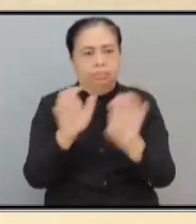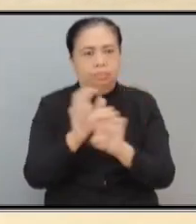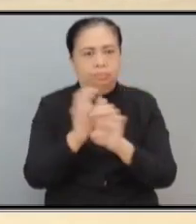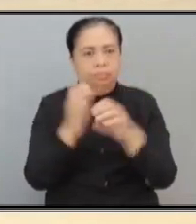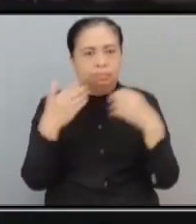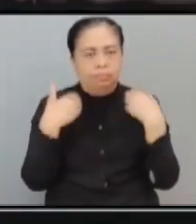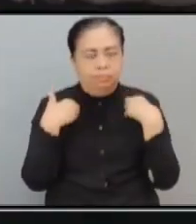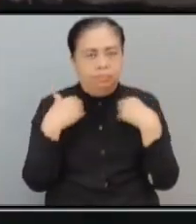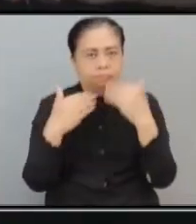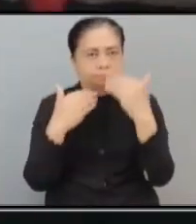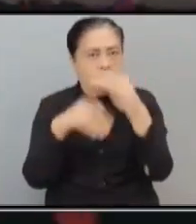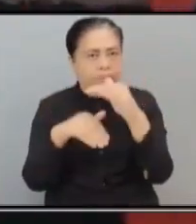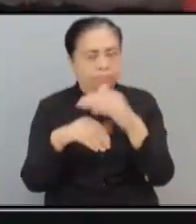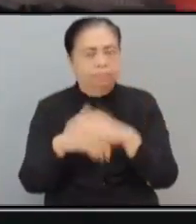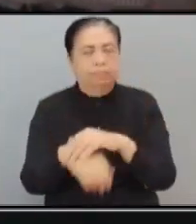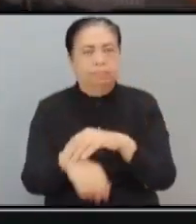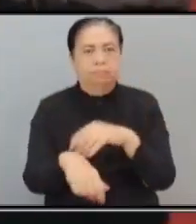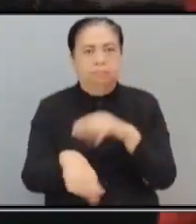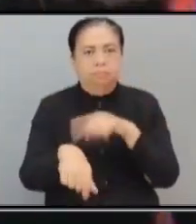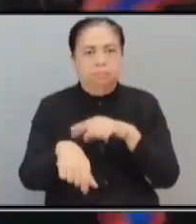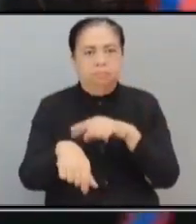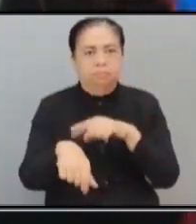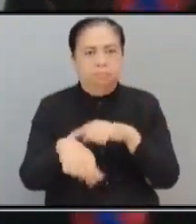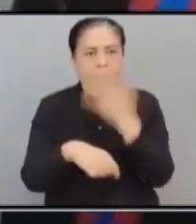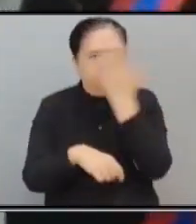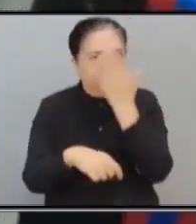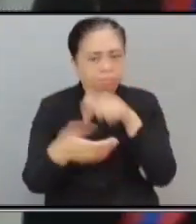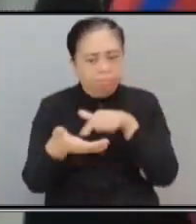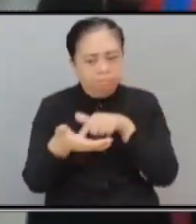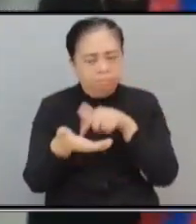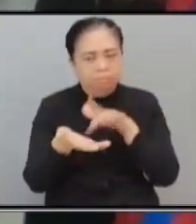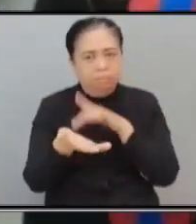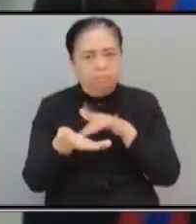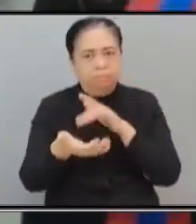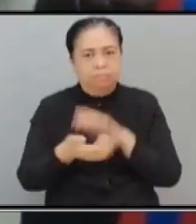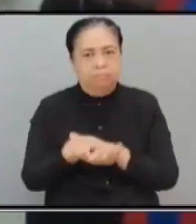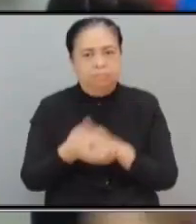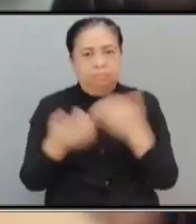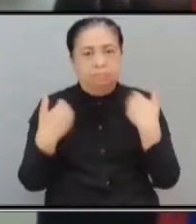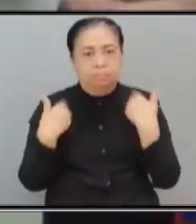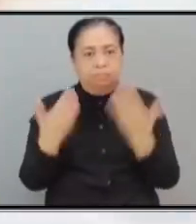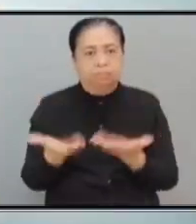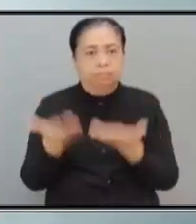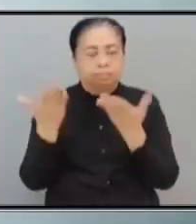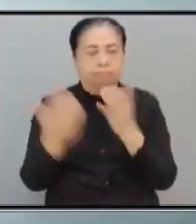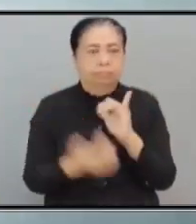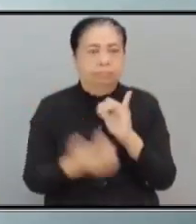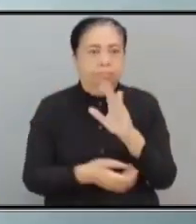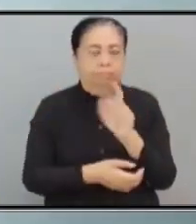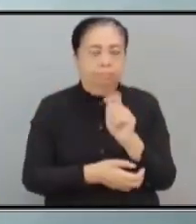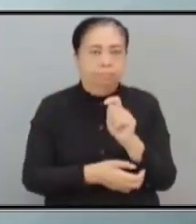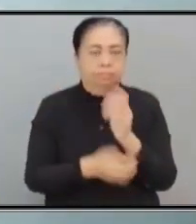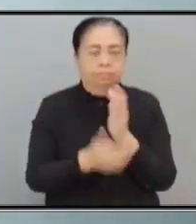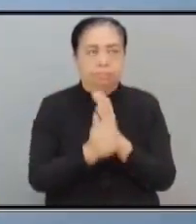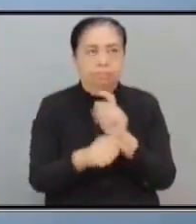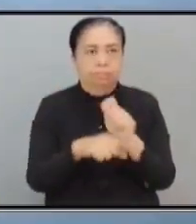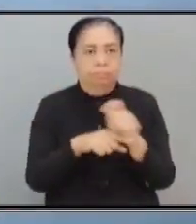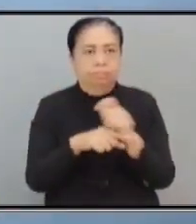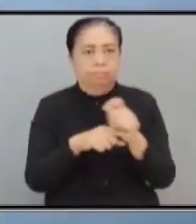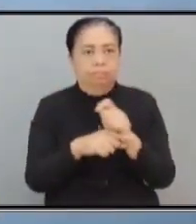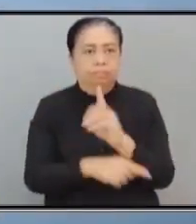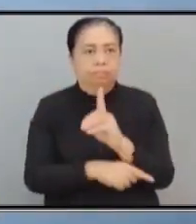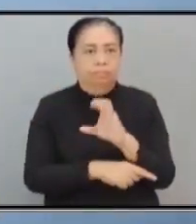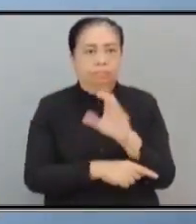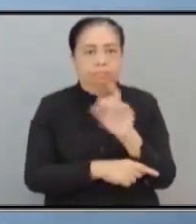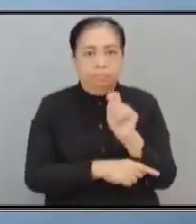o limitasyon sa haba ng oras. May handog rin na ICT skills training ang DICT para sa lahat ng